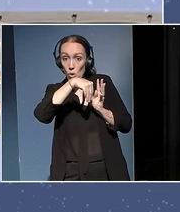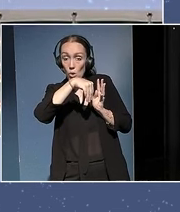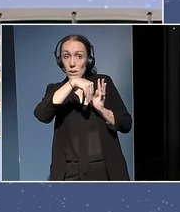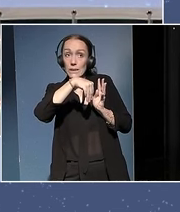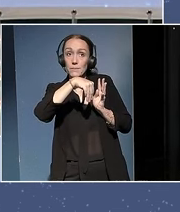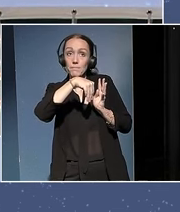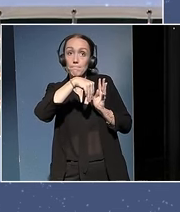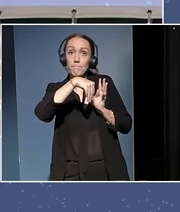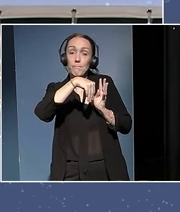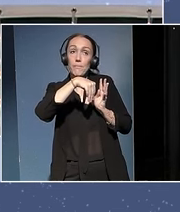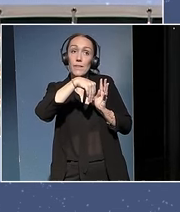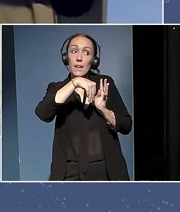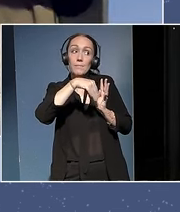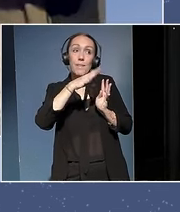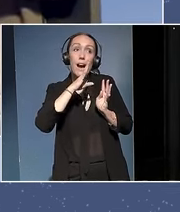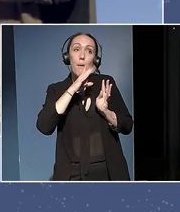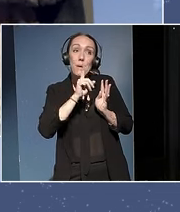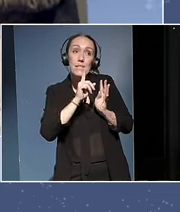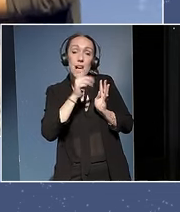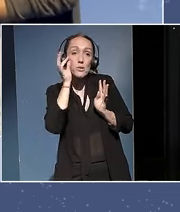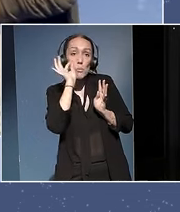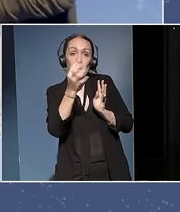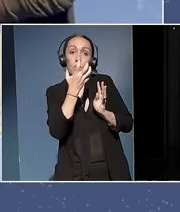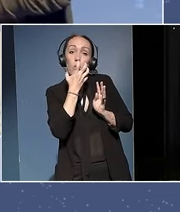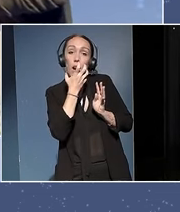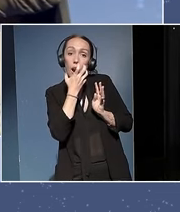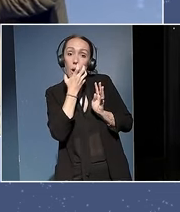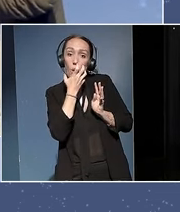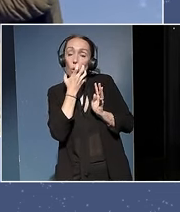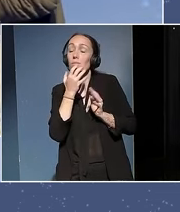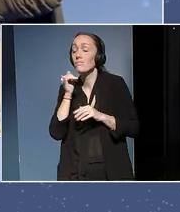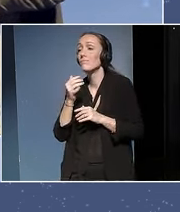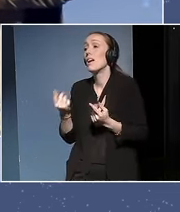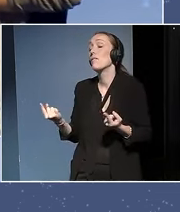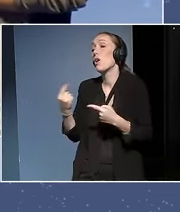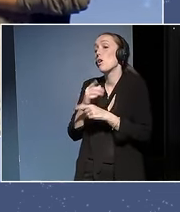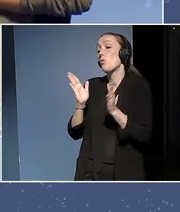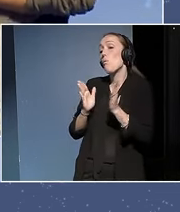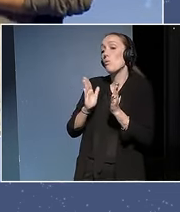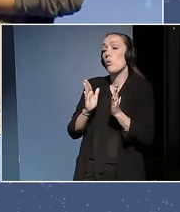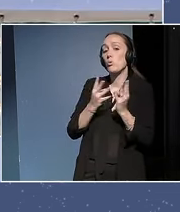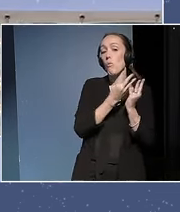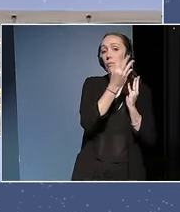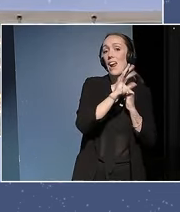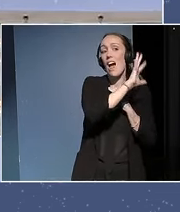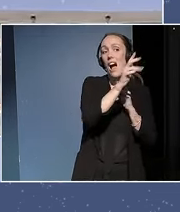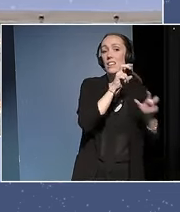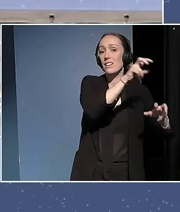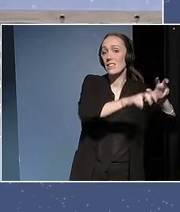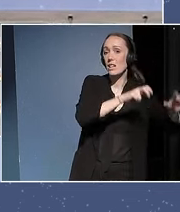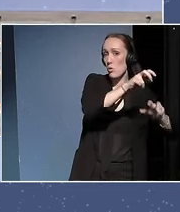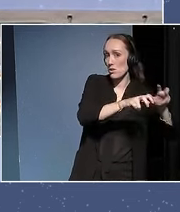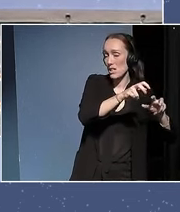poteva essere non riusciva a scaldarsi così bene come magari quella di altri dinosauri dotati di vela non era il sangue che irror ava la